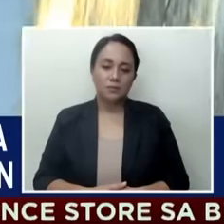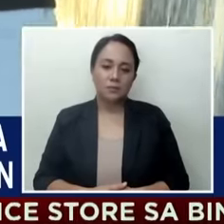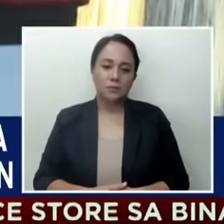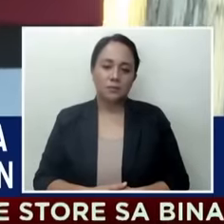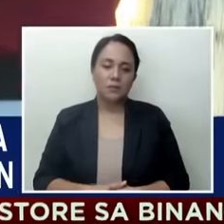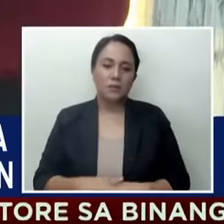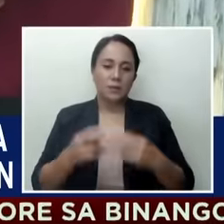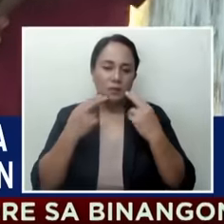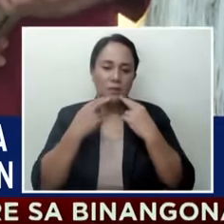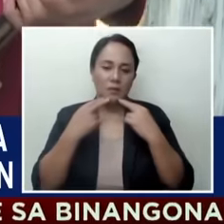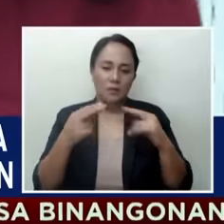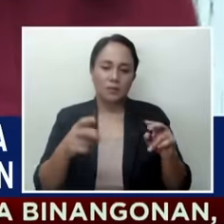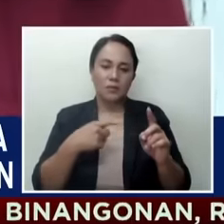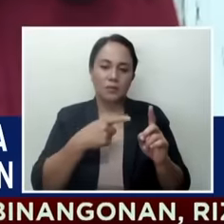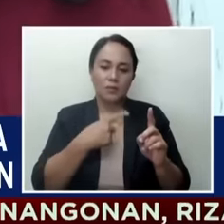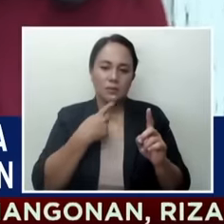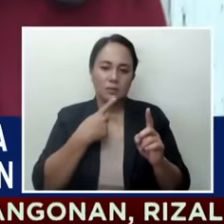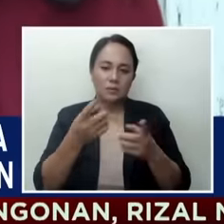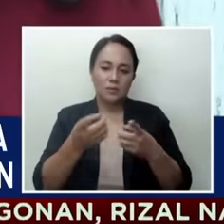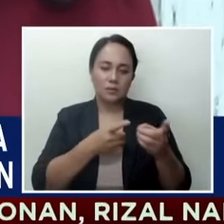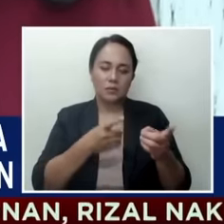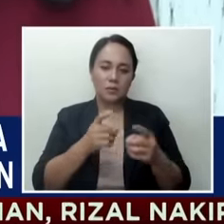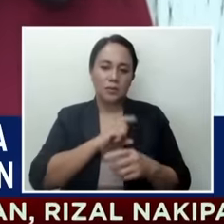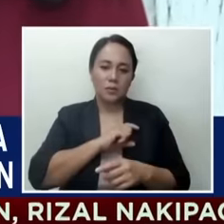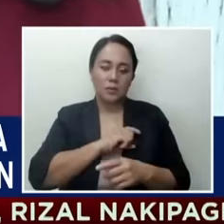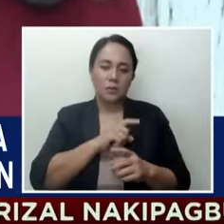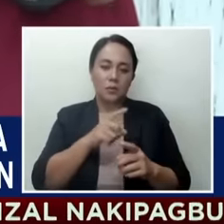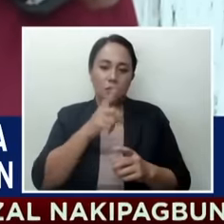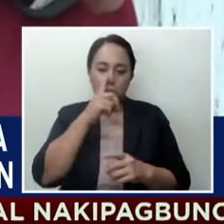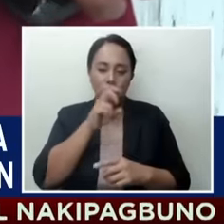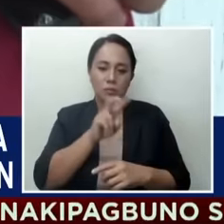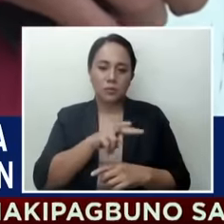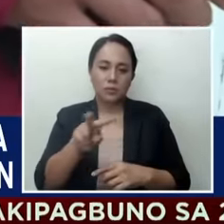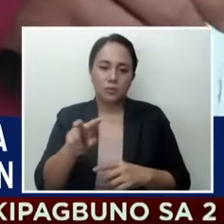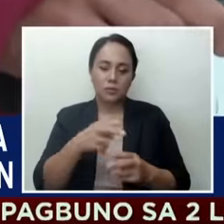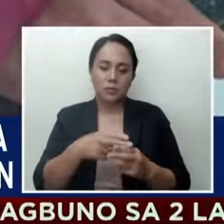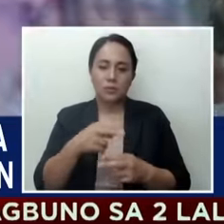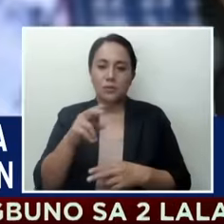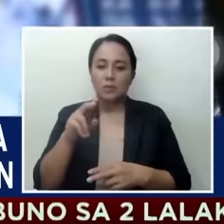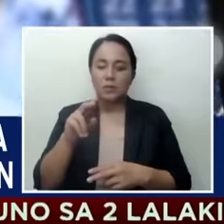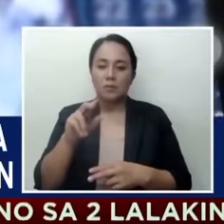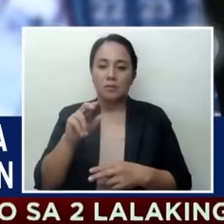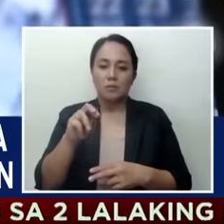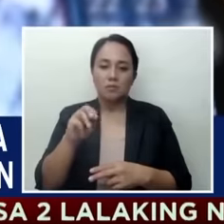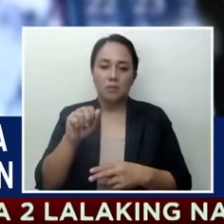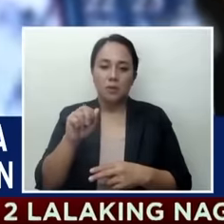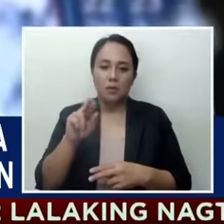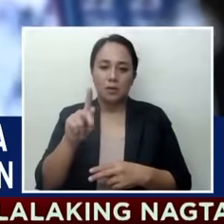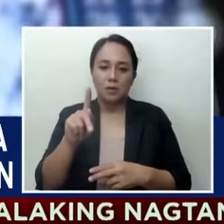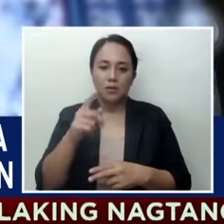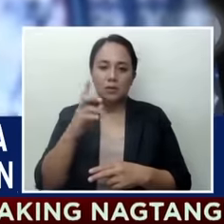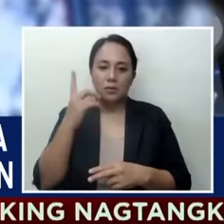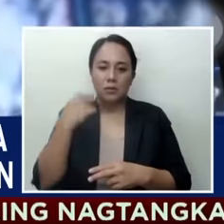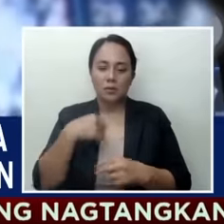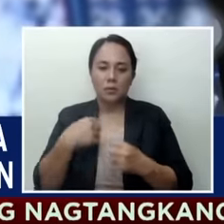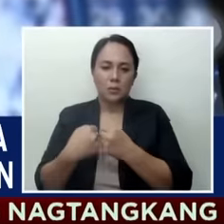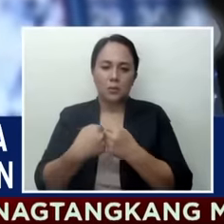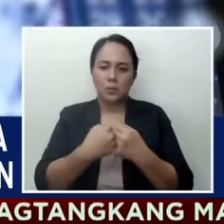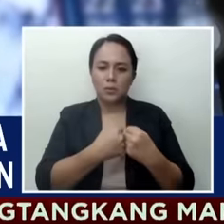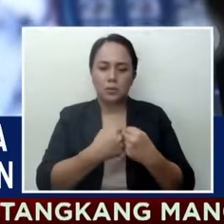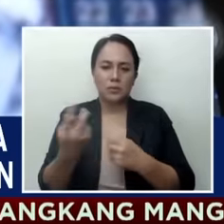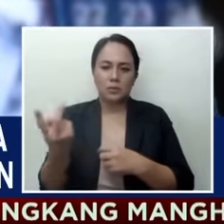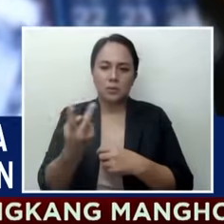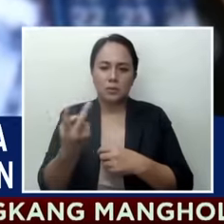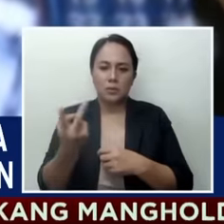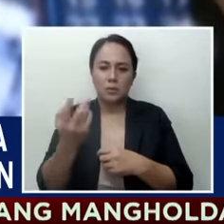Bayani, ganyan inilarawan ng mga pulis ang 22 anyos na si alias Mark nang malaman ang pakikipambuno niya sa dalawang lalaki